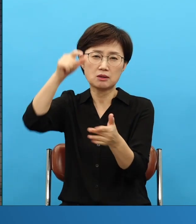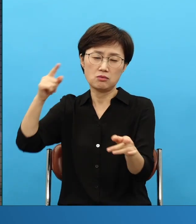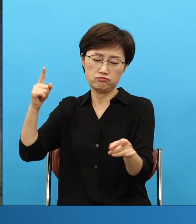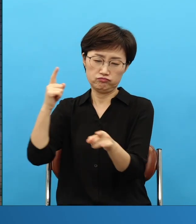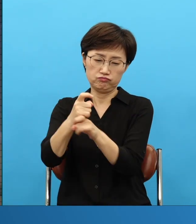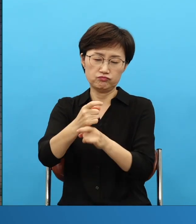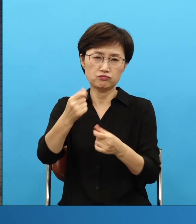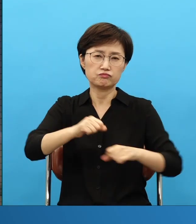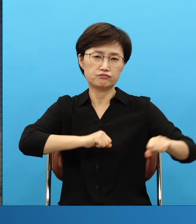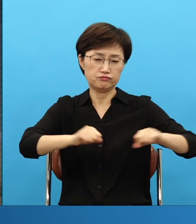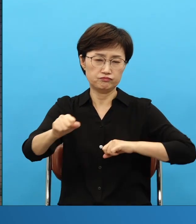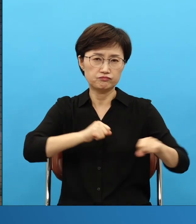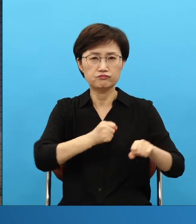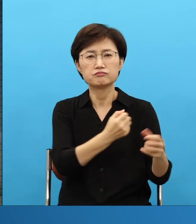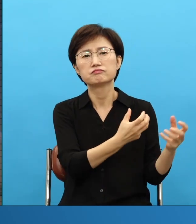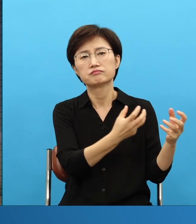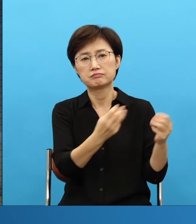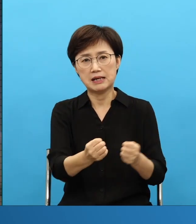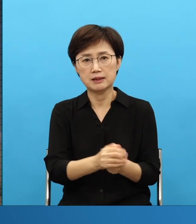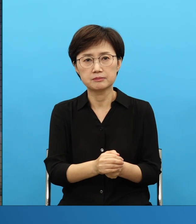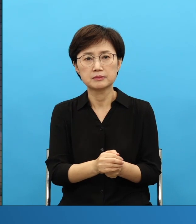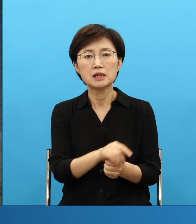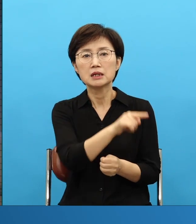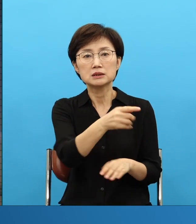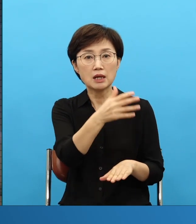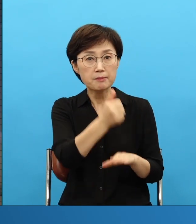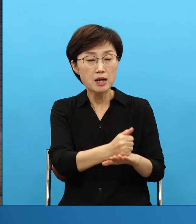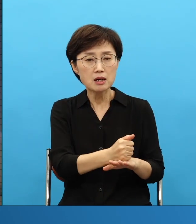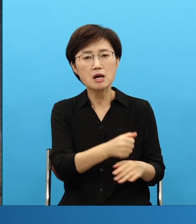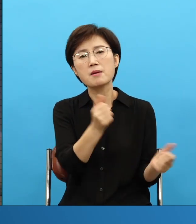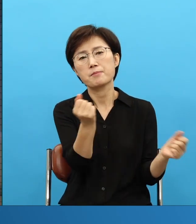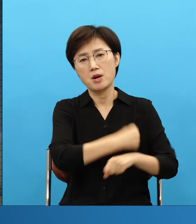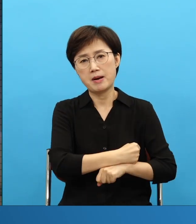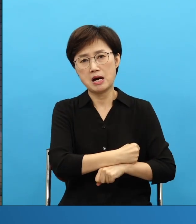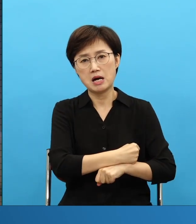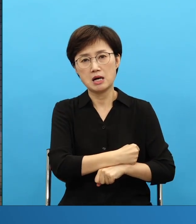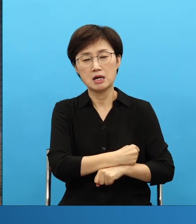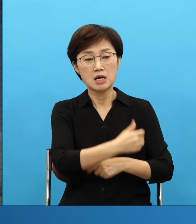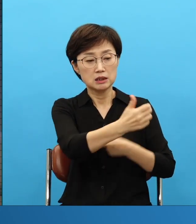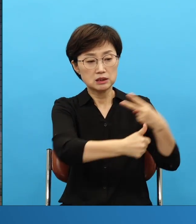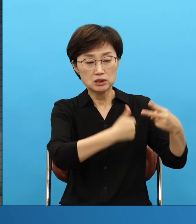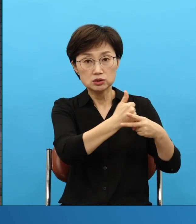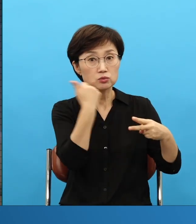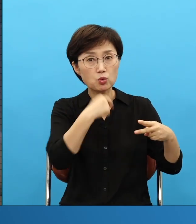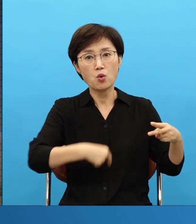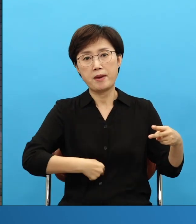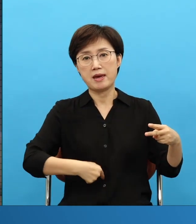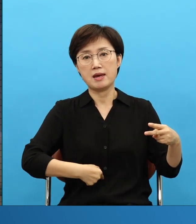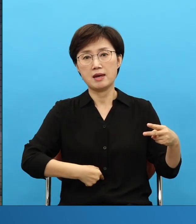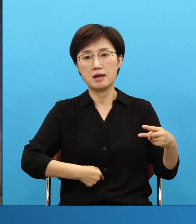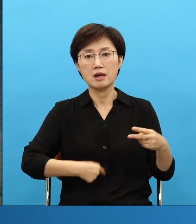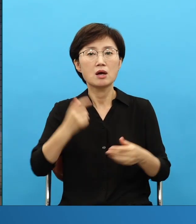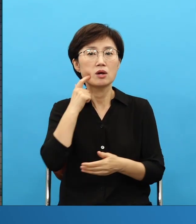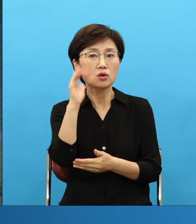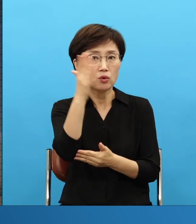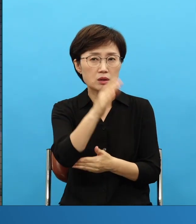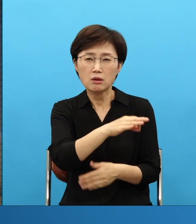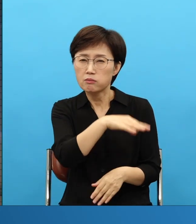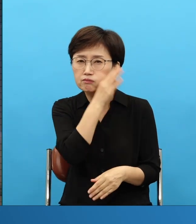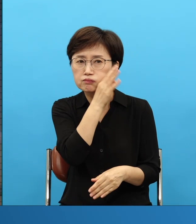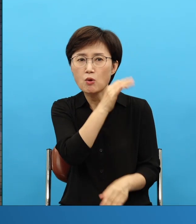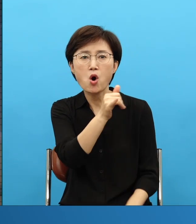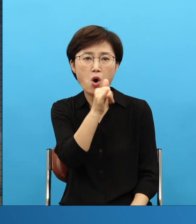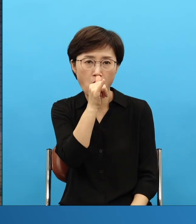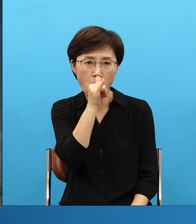그리스도의 십자가의 원수로 행하느니라. 그들의 마침은 멸망이요 그들의 신은 배요 그